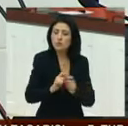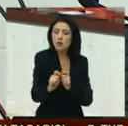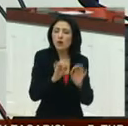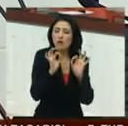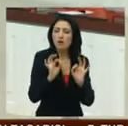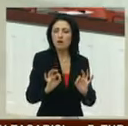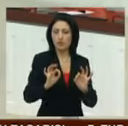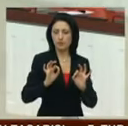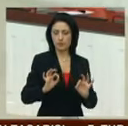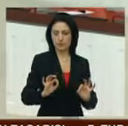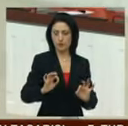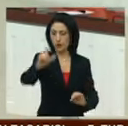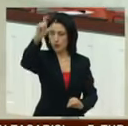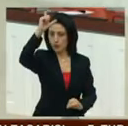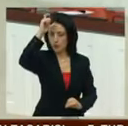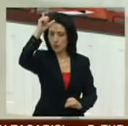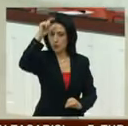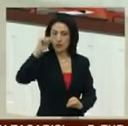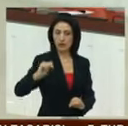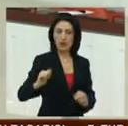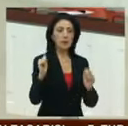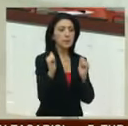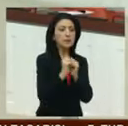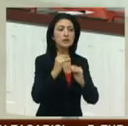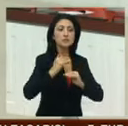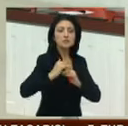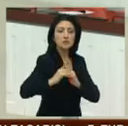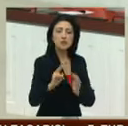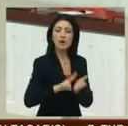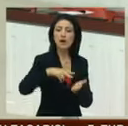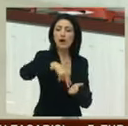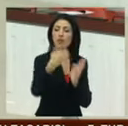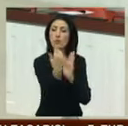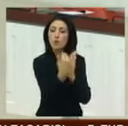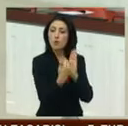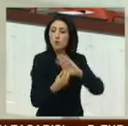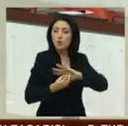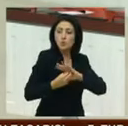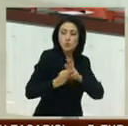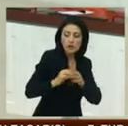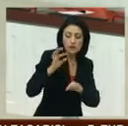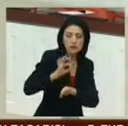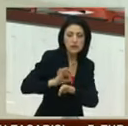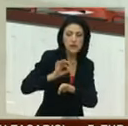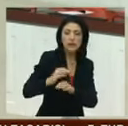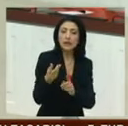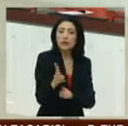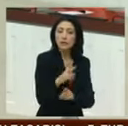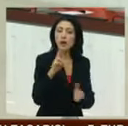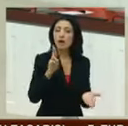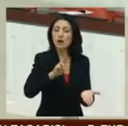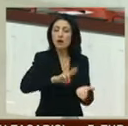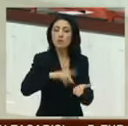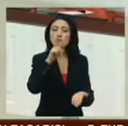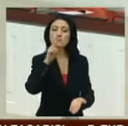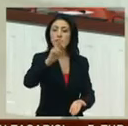ülke. Türkiye, Birleşmiş Milletler Kalkınma Programı Dünya İnsani Gelişme Raporu'nda